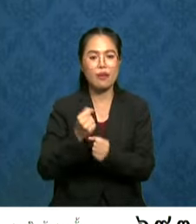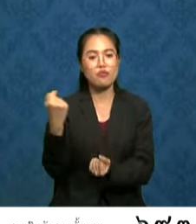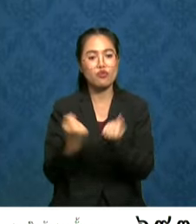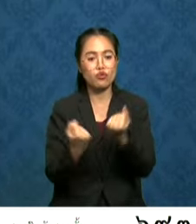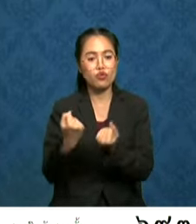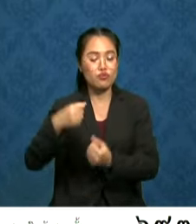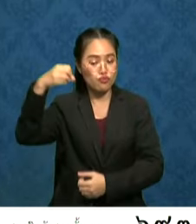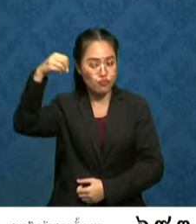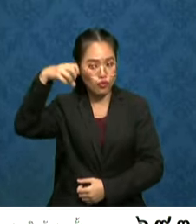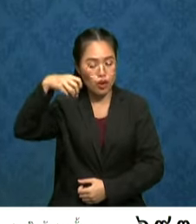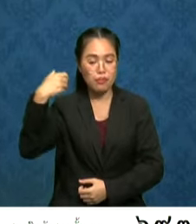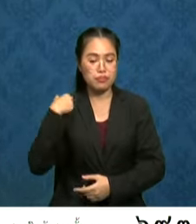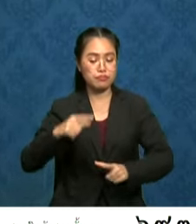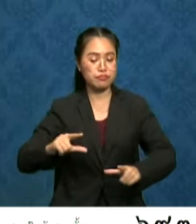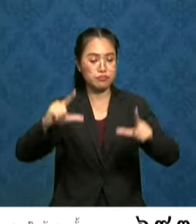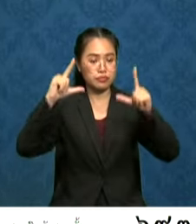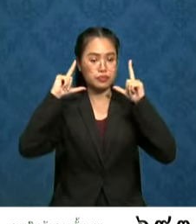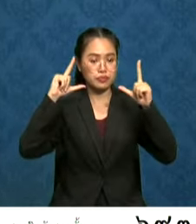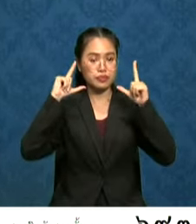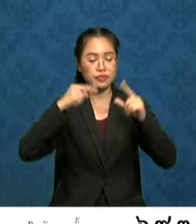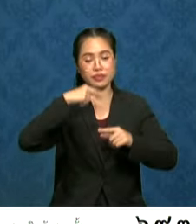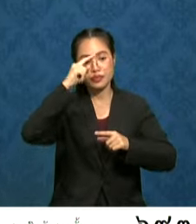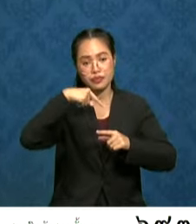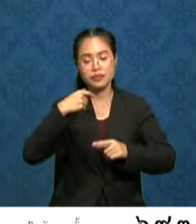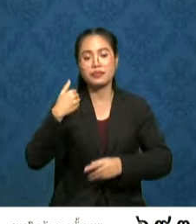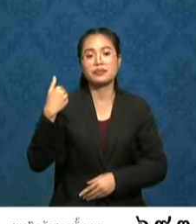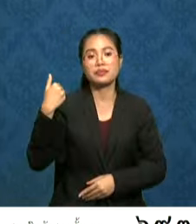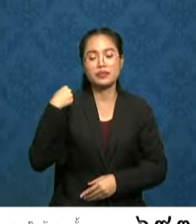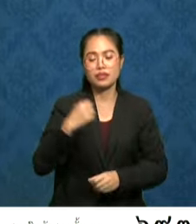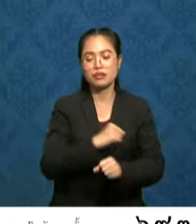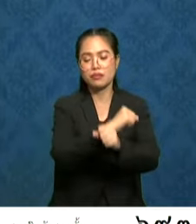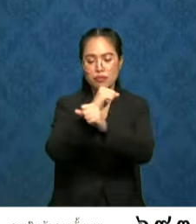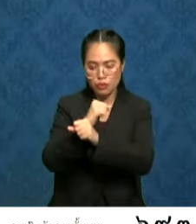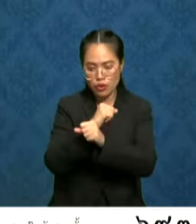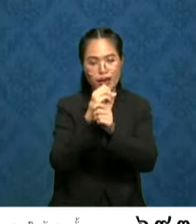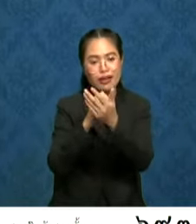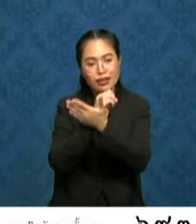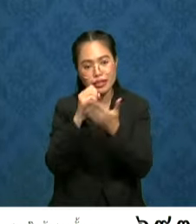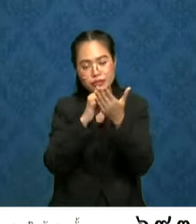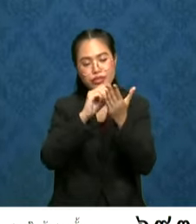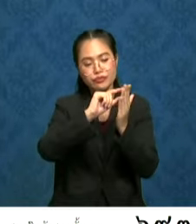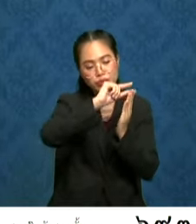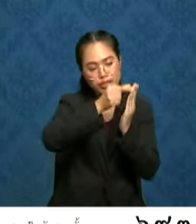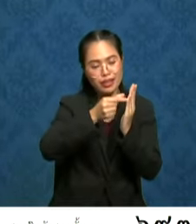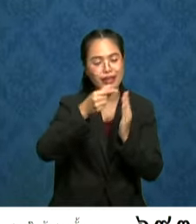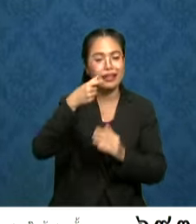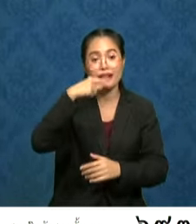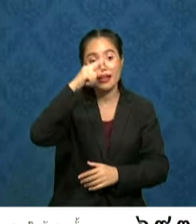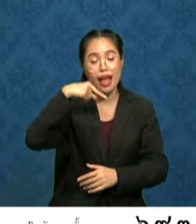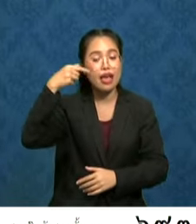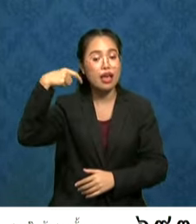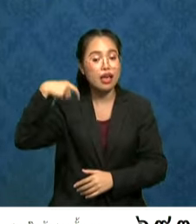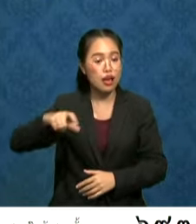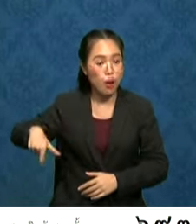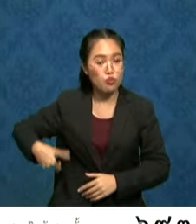มาดันSoft Power manmade attractionปราบยาเสพติดแก้ปมเขตทับซ้อนไทยกัมพูชามาหมดค่ะอันสุด